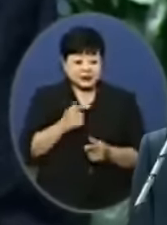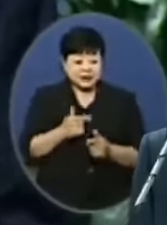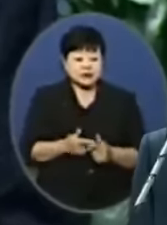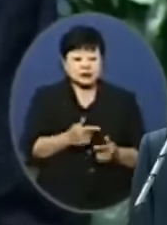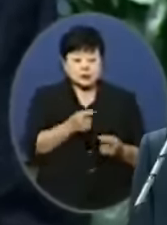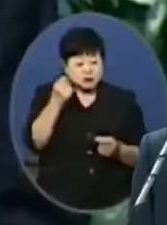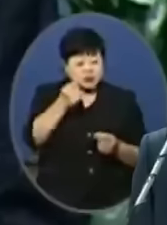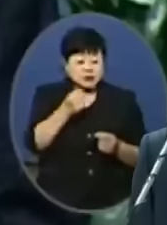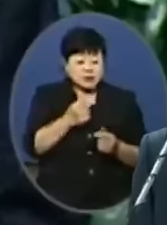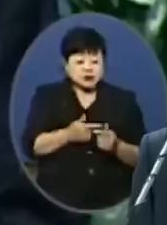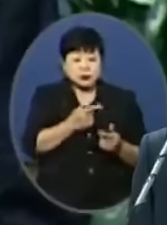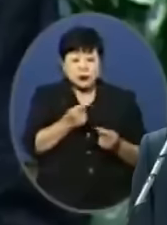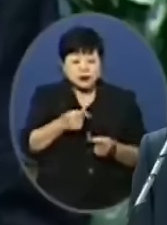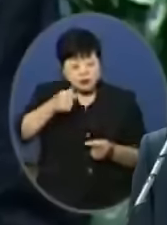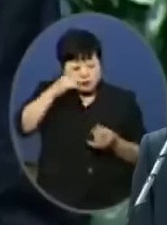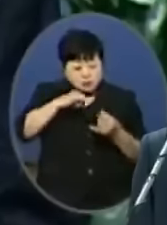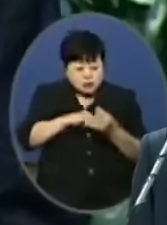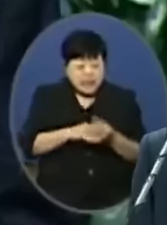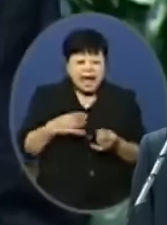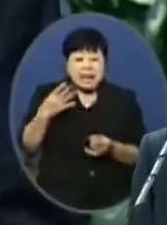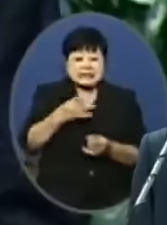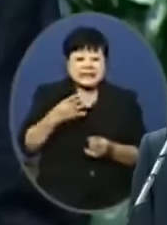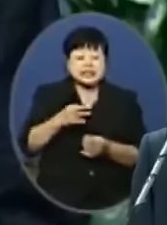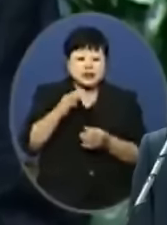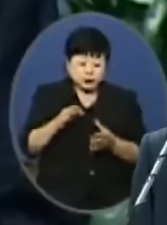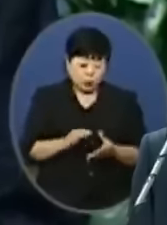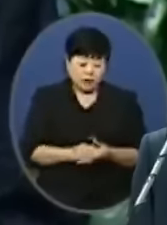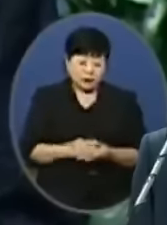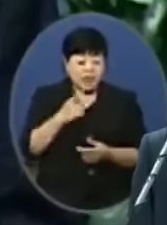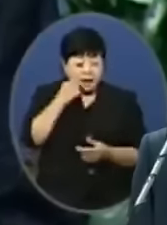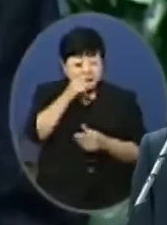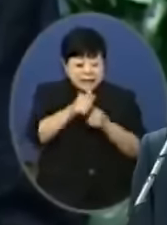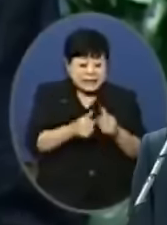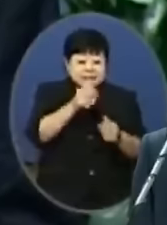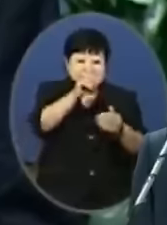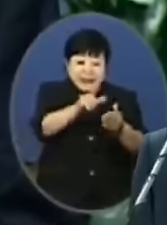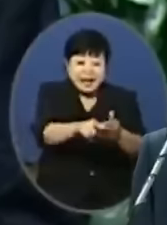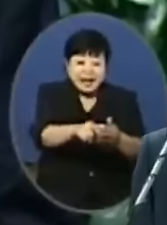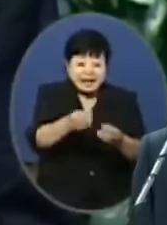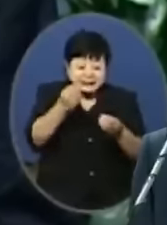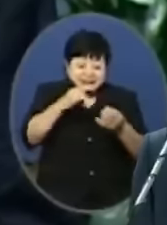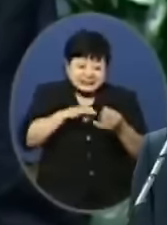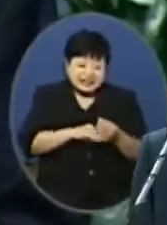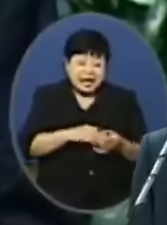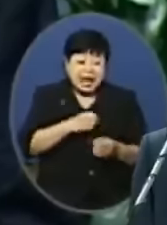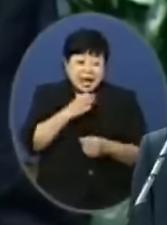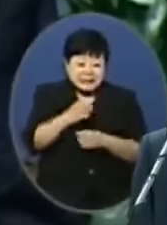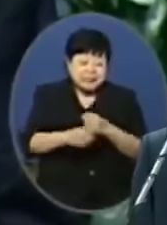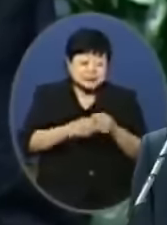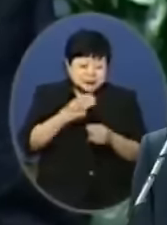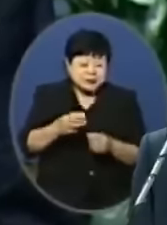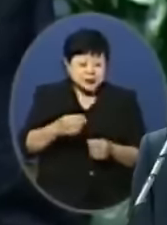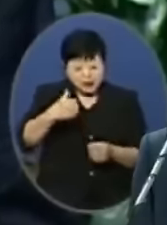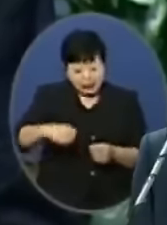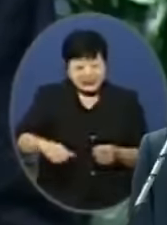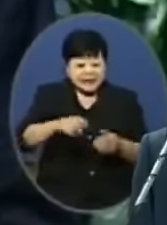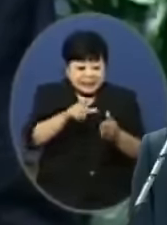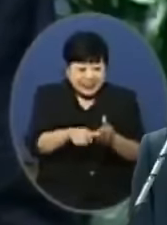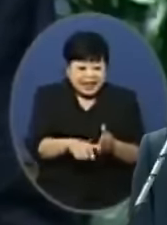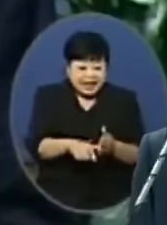꼭 같습니다. 구약 4000년 동안은 아버지 하나님 시대고 신약 33년 동안은 아들의